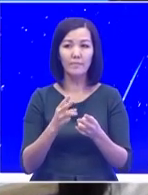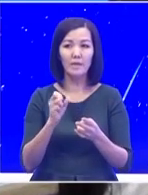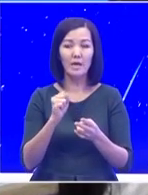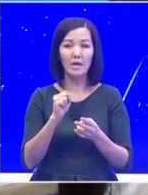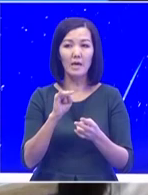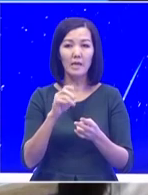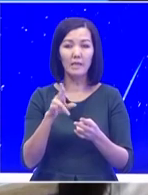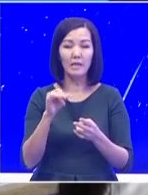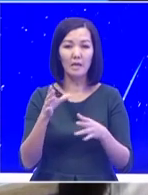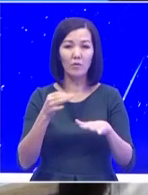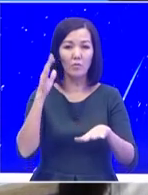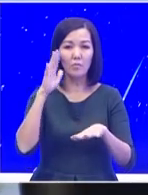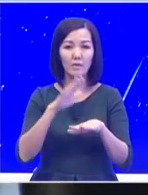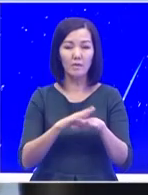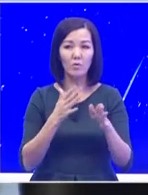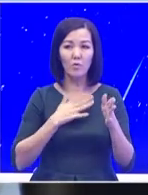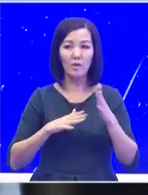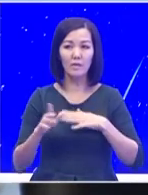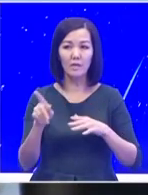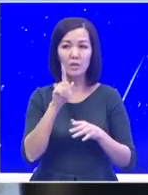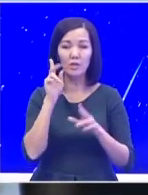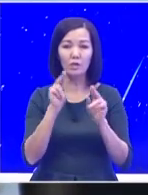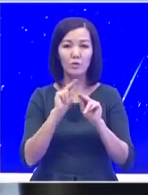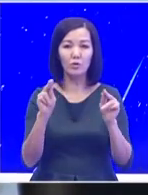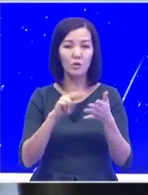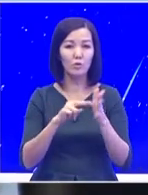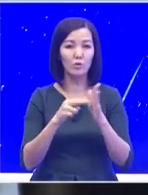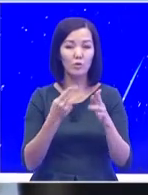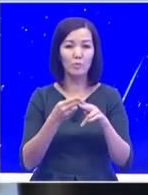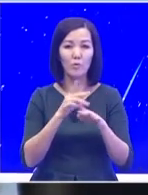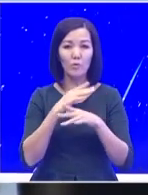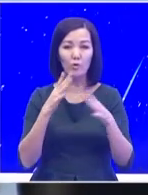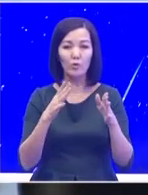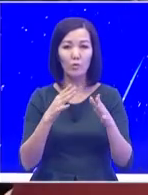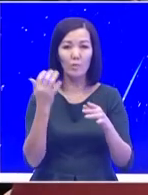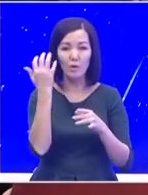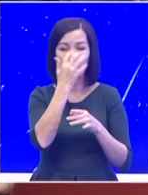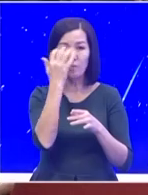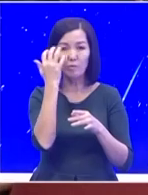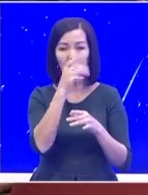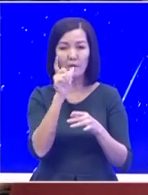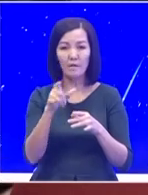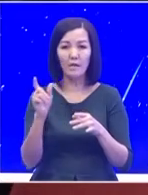ұсынысы аймақ басшысын қатты қуантты. Жас ұстаздың жоспары көп. Бірі өңірде көз жанар әлсіреген,